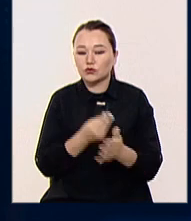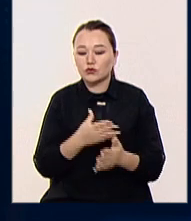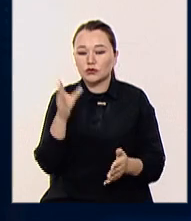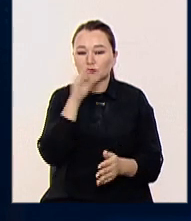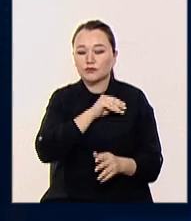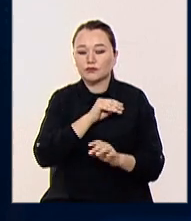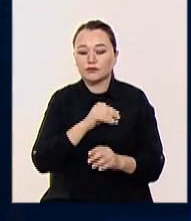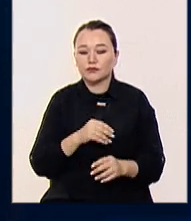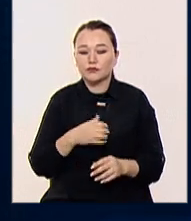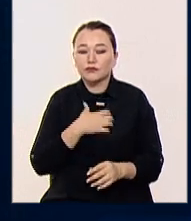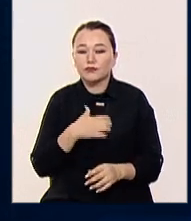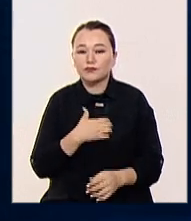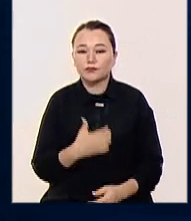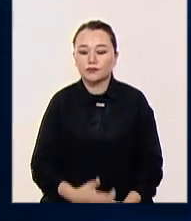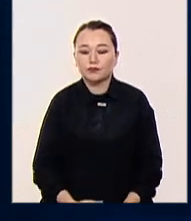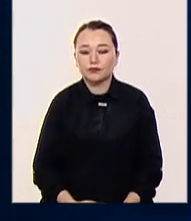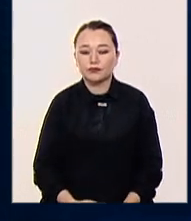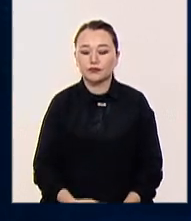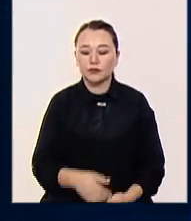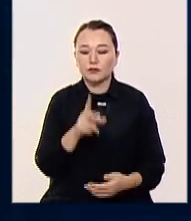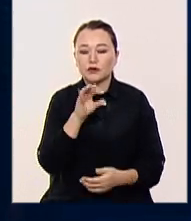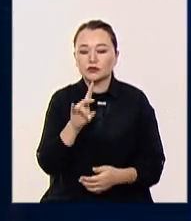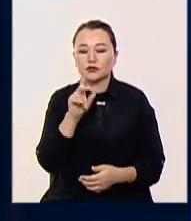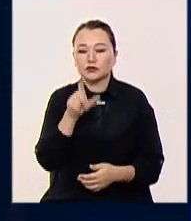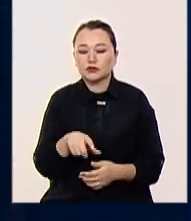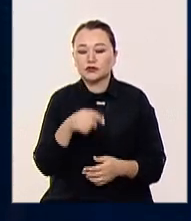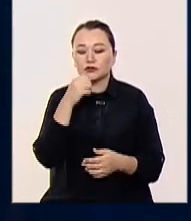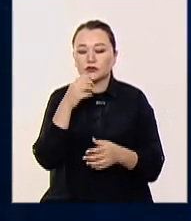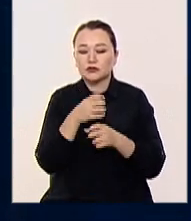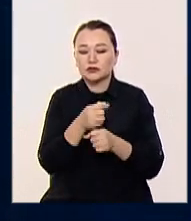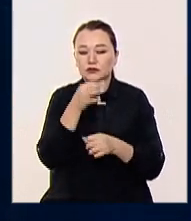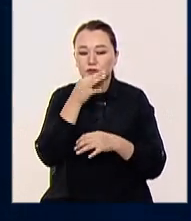ойлаймын. Бауыржан Мырза, тұшымды сұхбатыңызға рахмет.